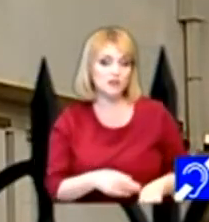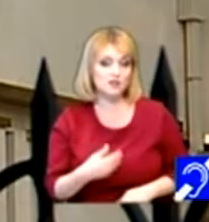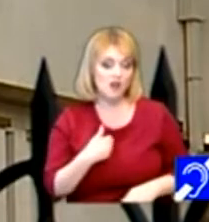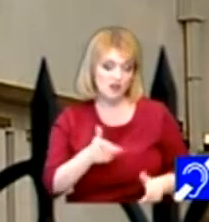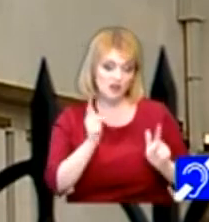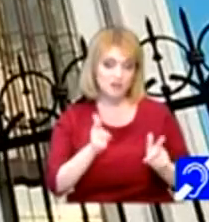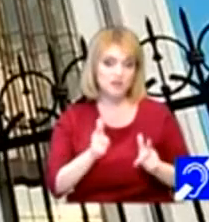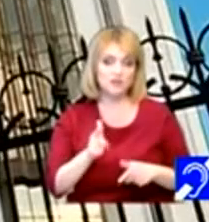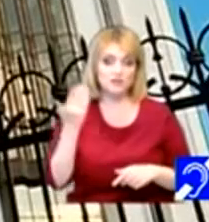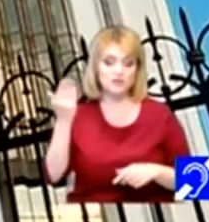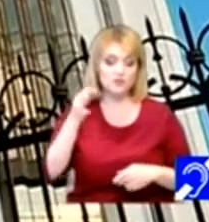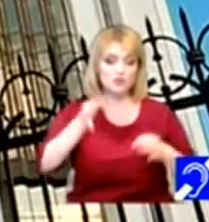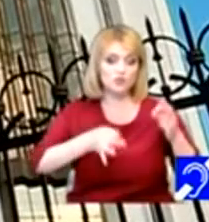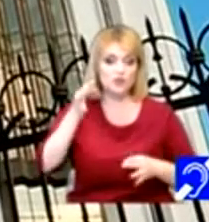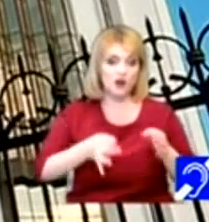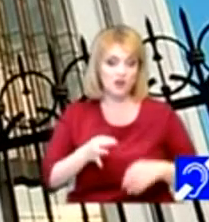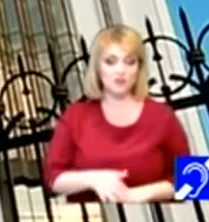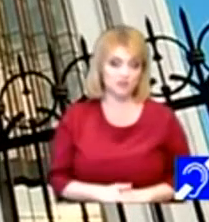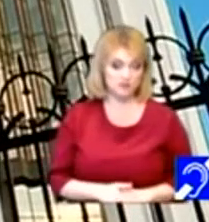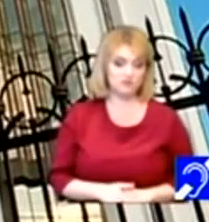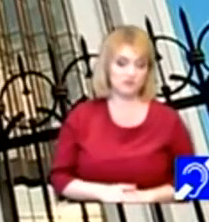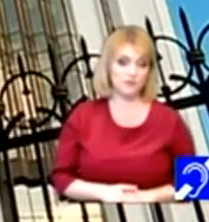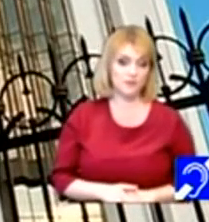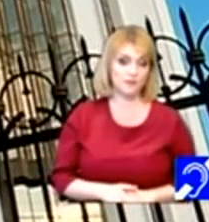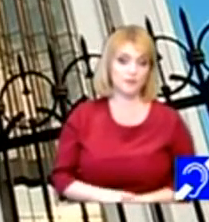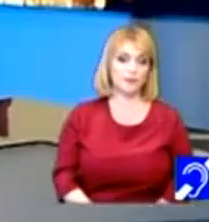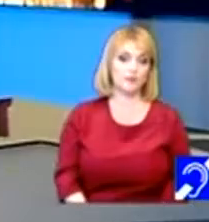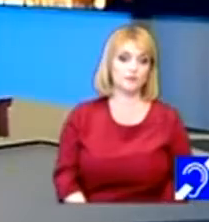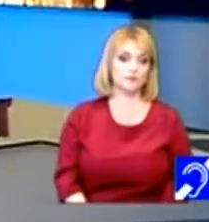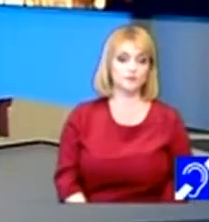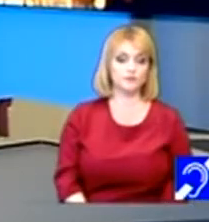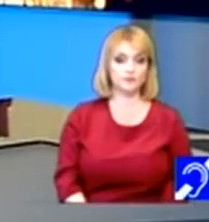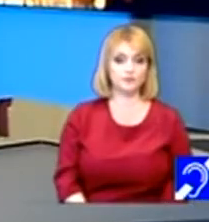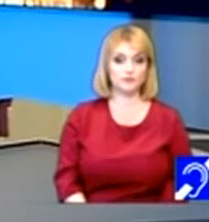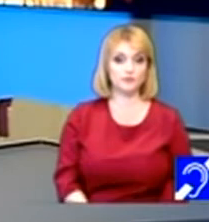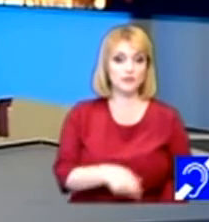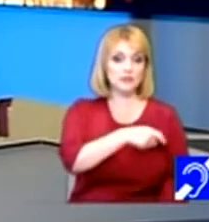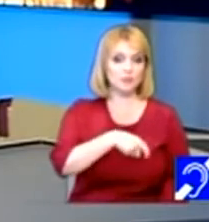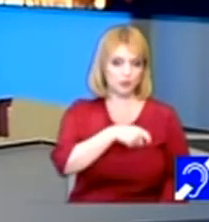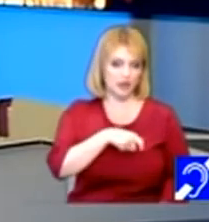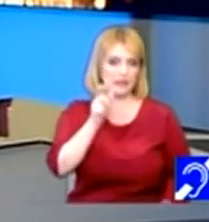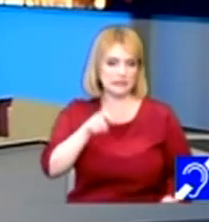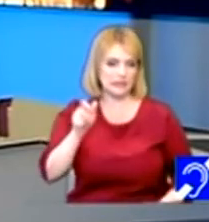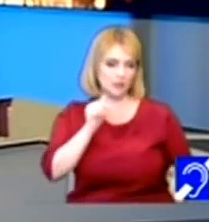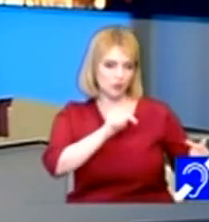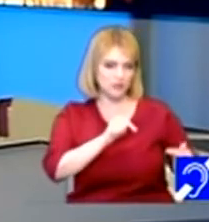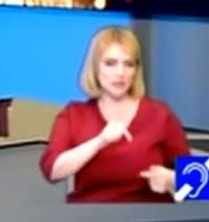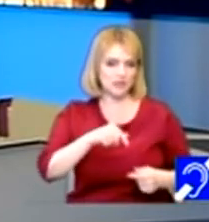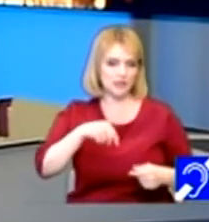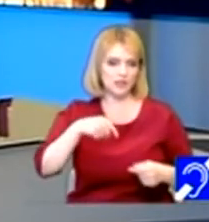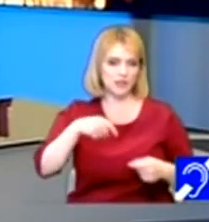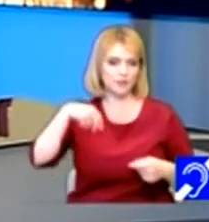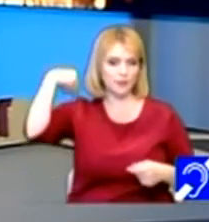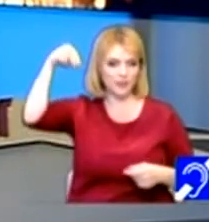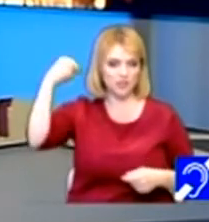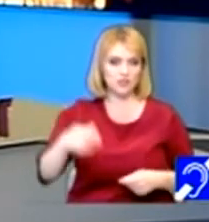serviciului de presă al președinției a spus că nu comentează situația. Deputații din opoziție au făcut demersuri la Autoritatea